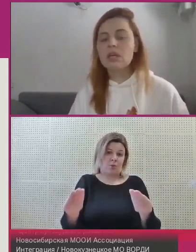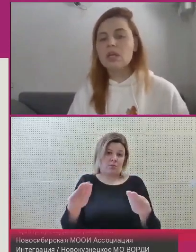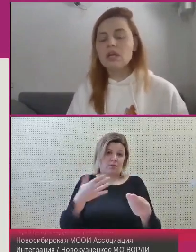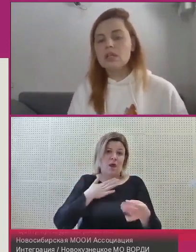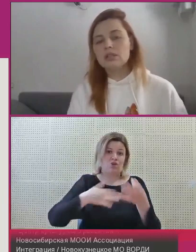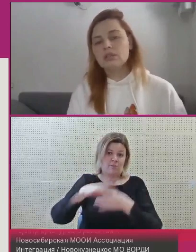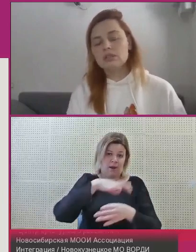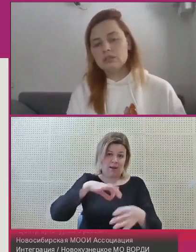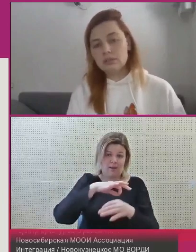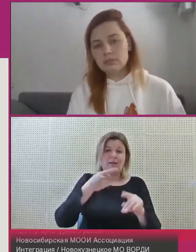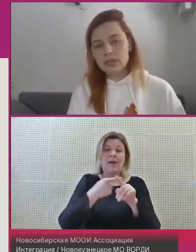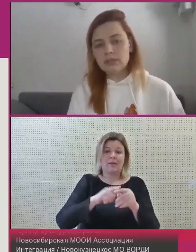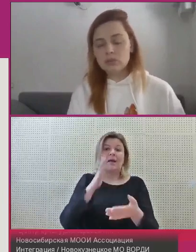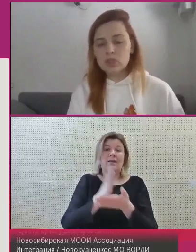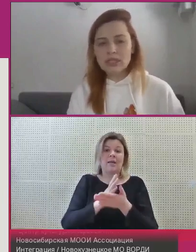от